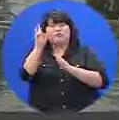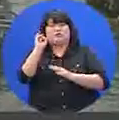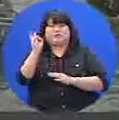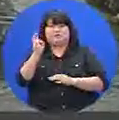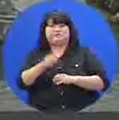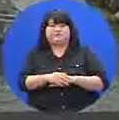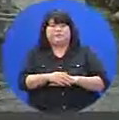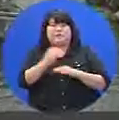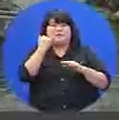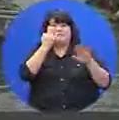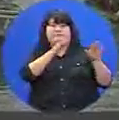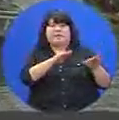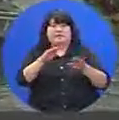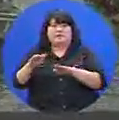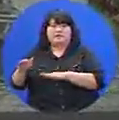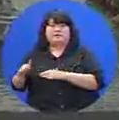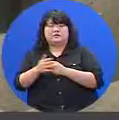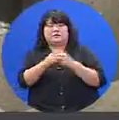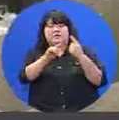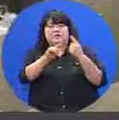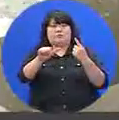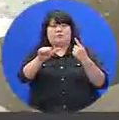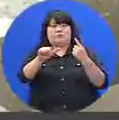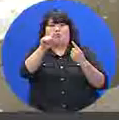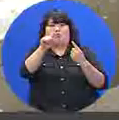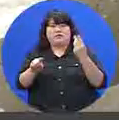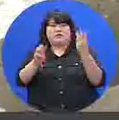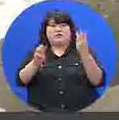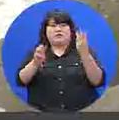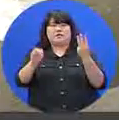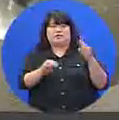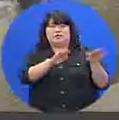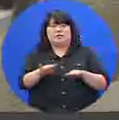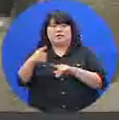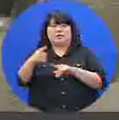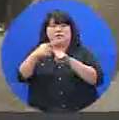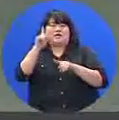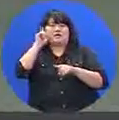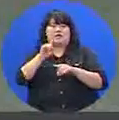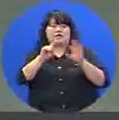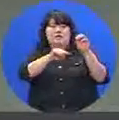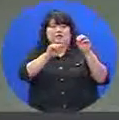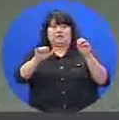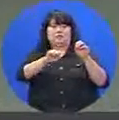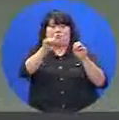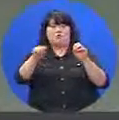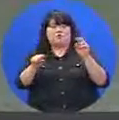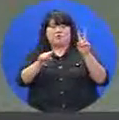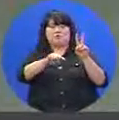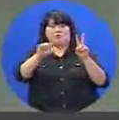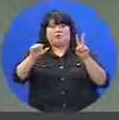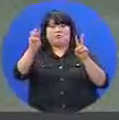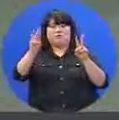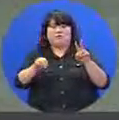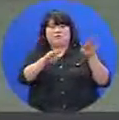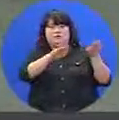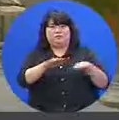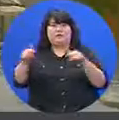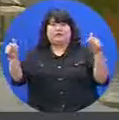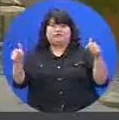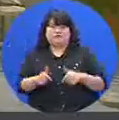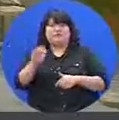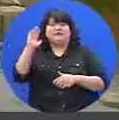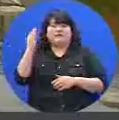보입니다. 바다의 물결은 오늘 1.5에서 3미터로 일다가 내일은 0.5에서 2.5미터로